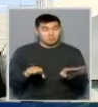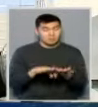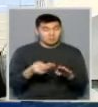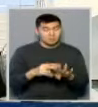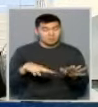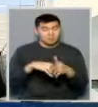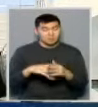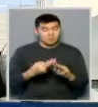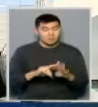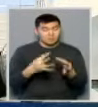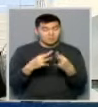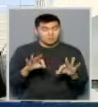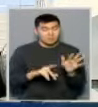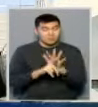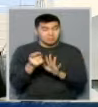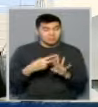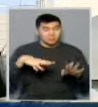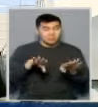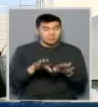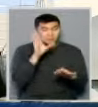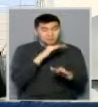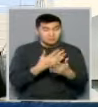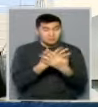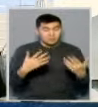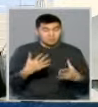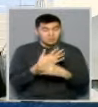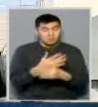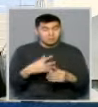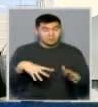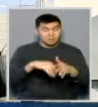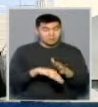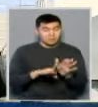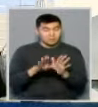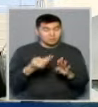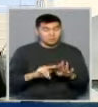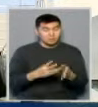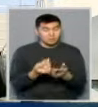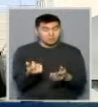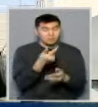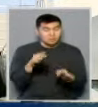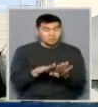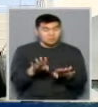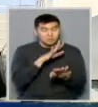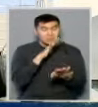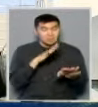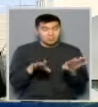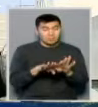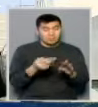жыл аралығында тәуелсіздік кезінде жастарға берілген мүмкіндіктермен, жастарға берілген жобалармен қысқаша бір таныстырып